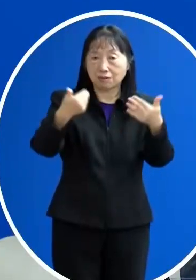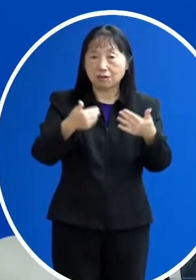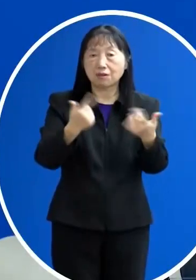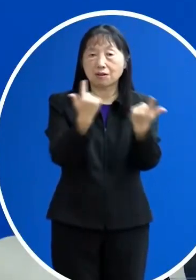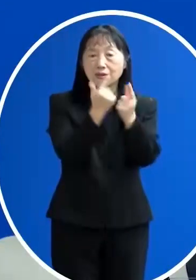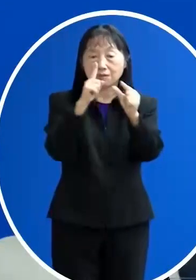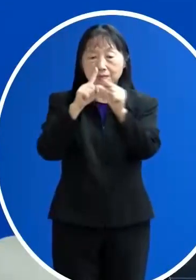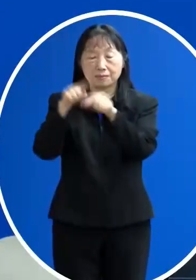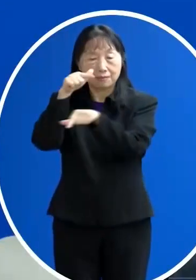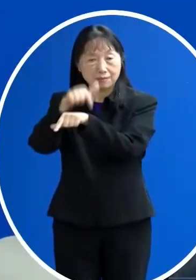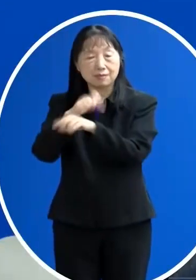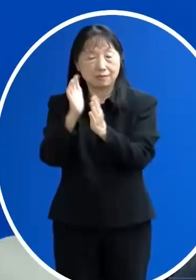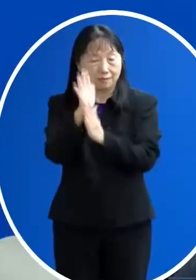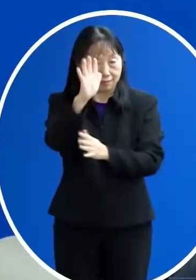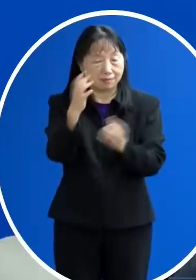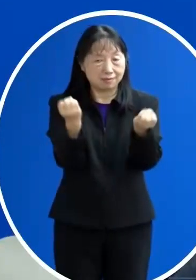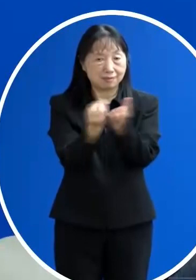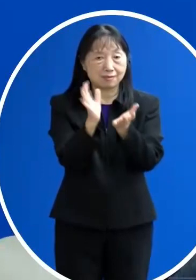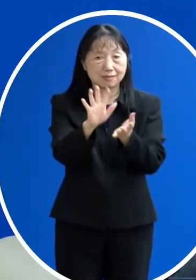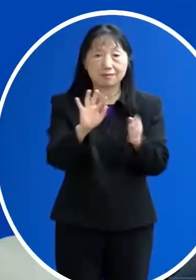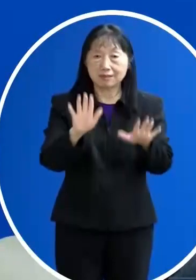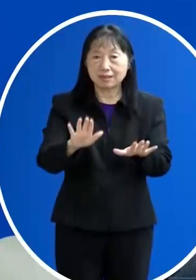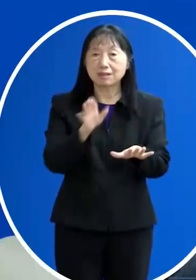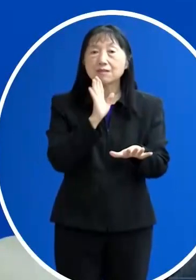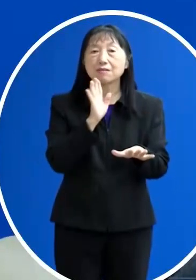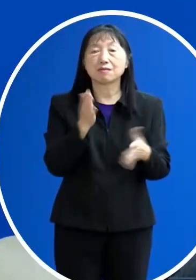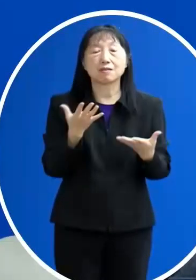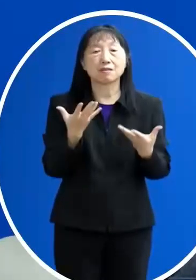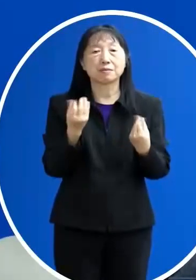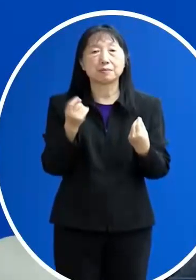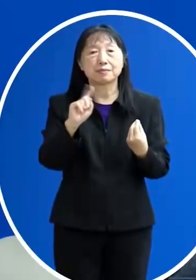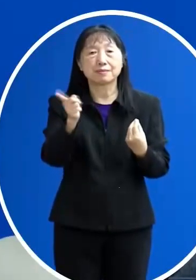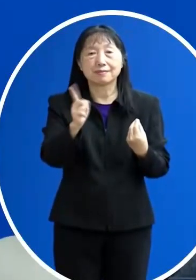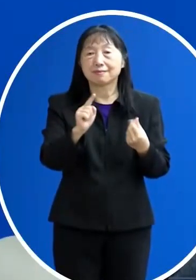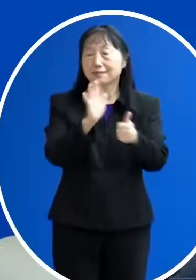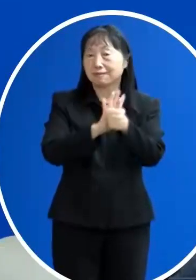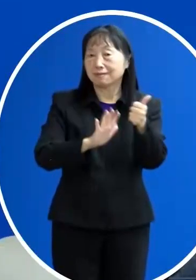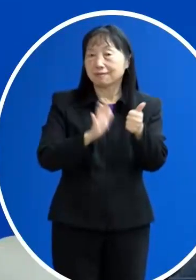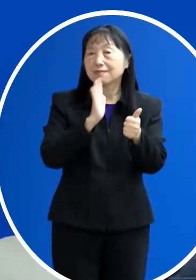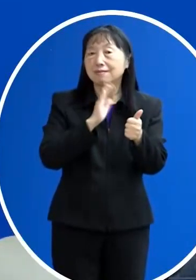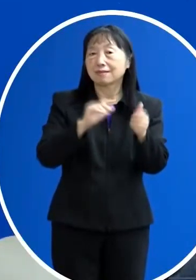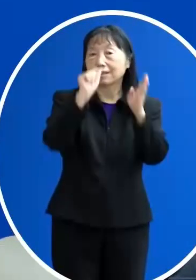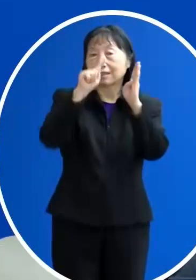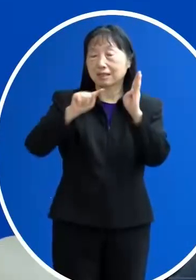南东事实上都有，那目前看起来都没有导致说有影响到